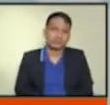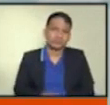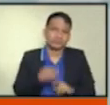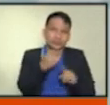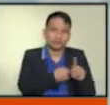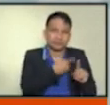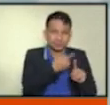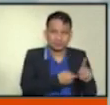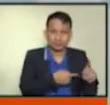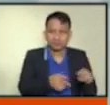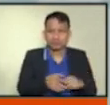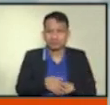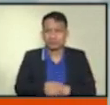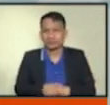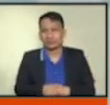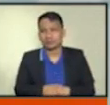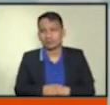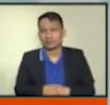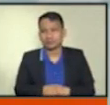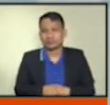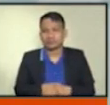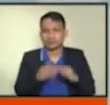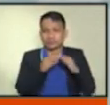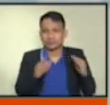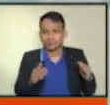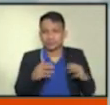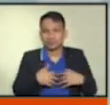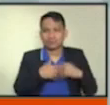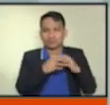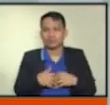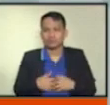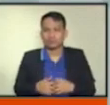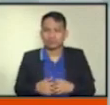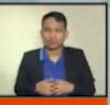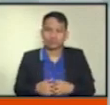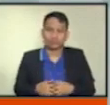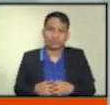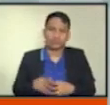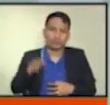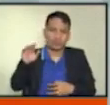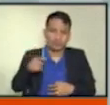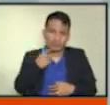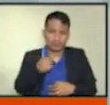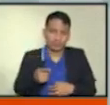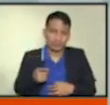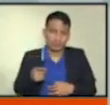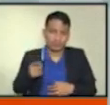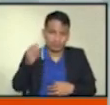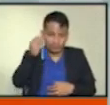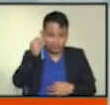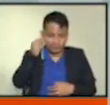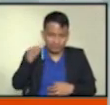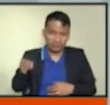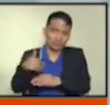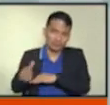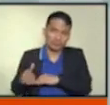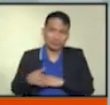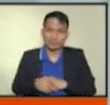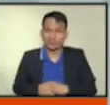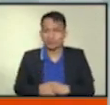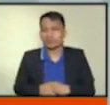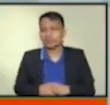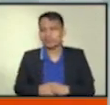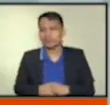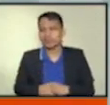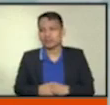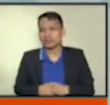po yan pinapadalahan. Oh, may bahay naman kami, sir. Pinatayo. Okay, sige. So, ma'am, kaya mo pinapadalahan si Marcore kasi meron siyang pamilya. Hindi po, sa